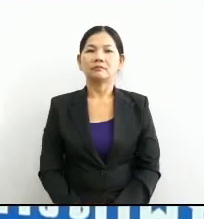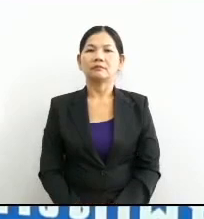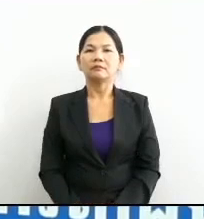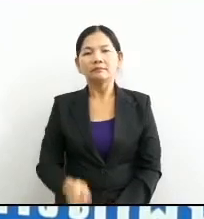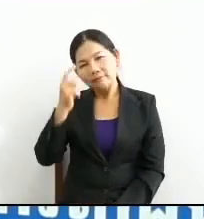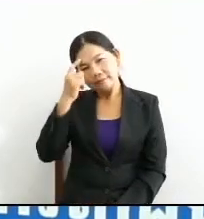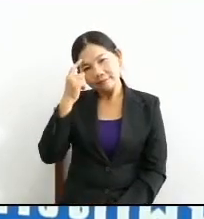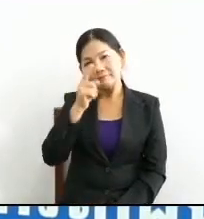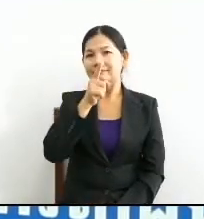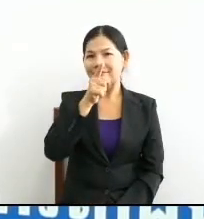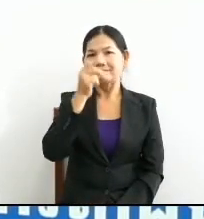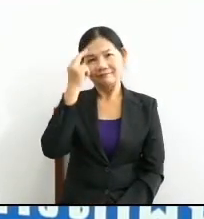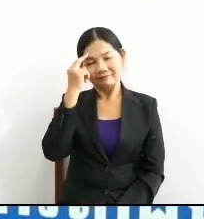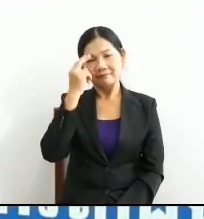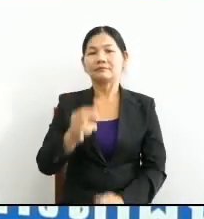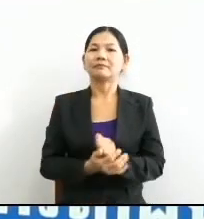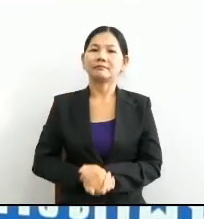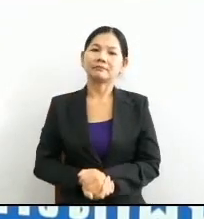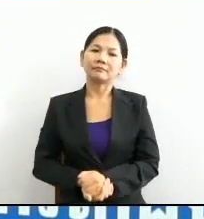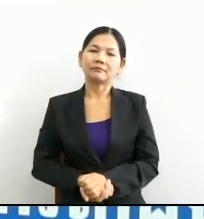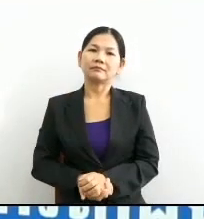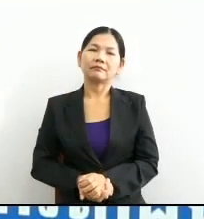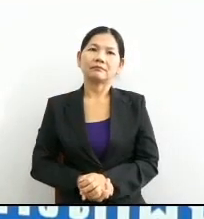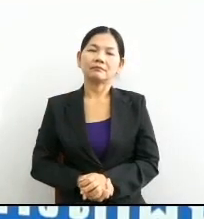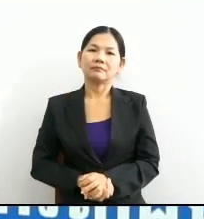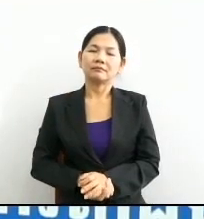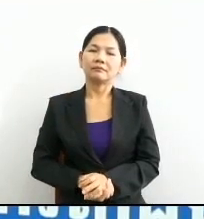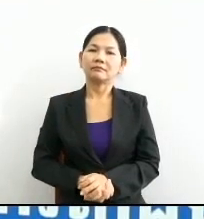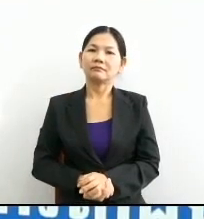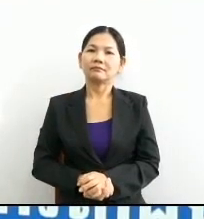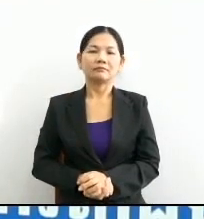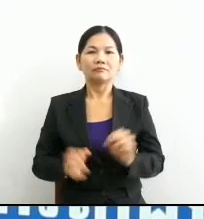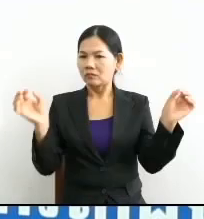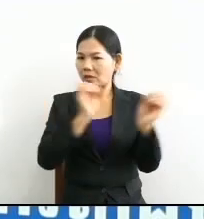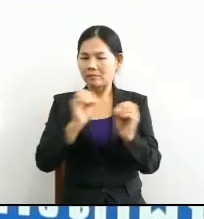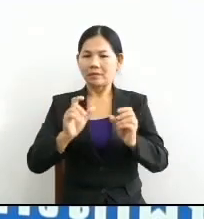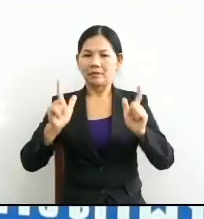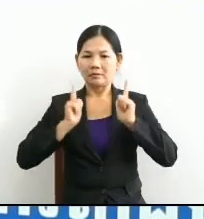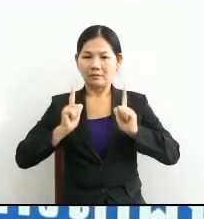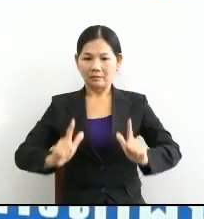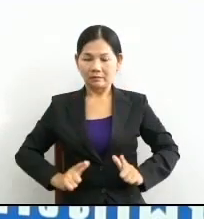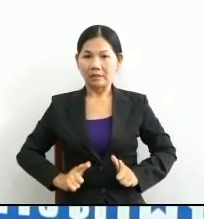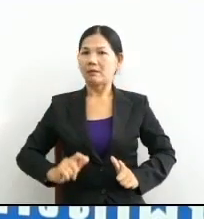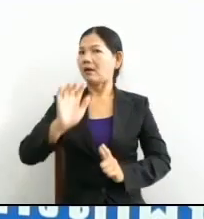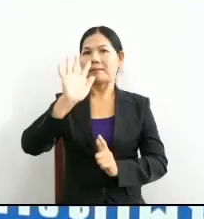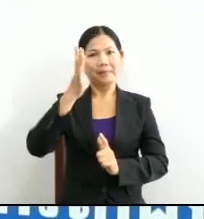cất nó cất slap cứ ấp miên chỉ vật đi mình nên ấp miên chỉ vật nên mà